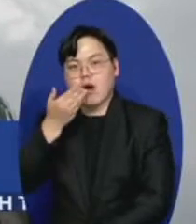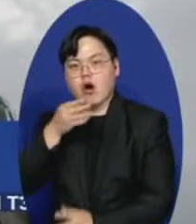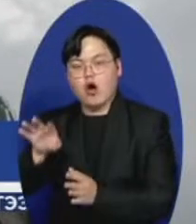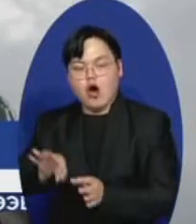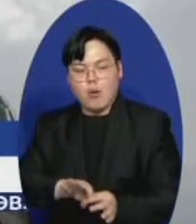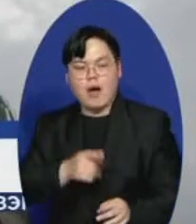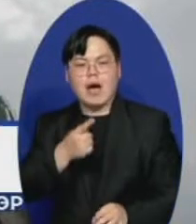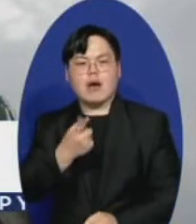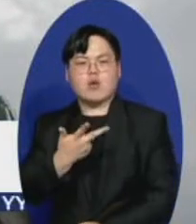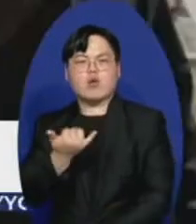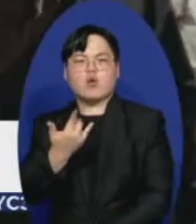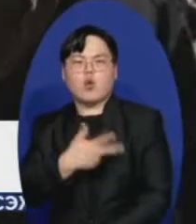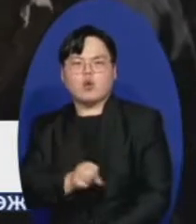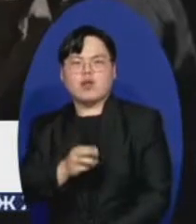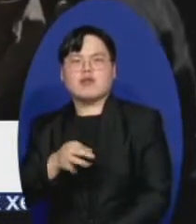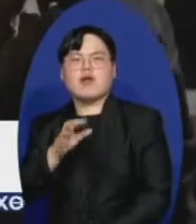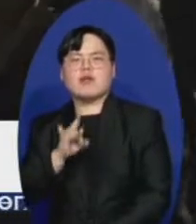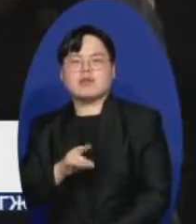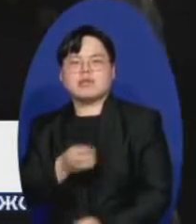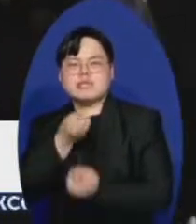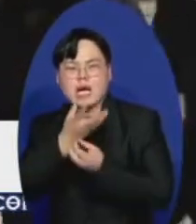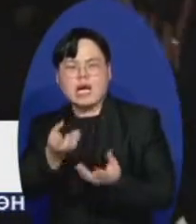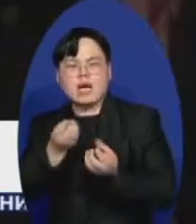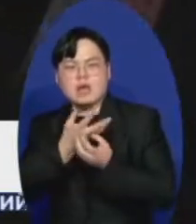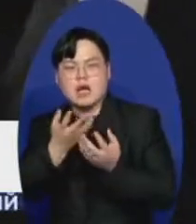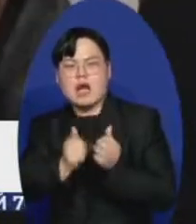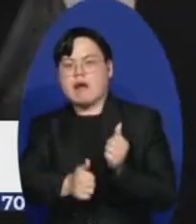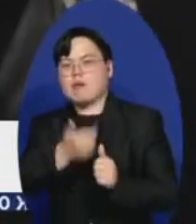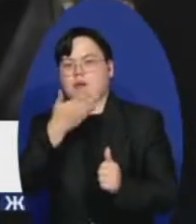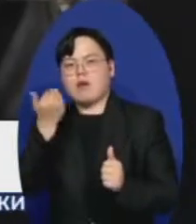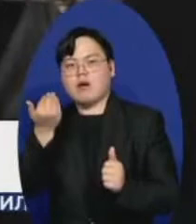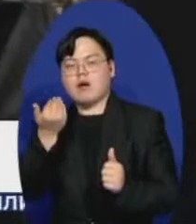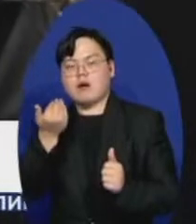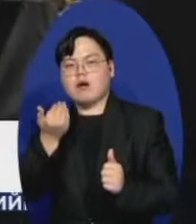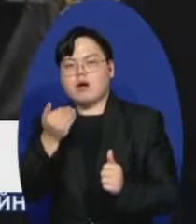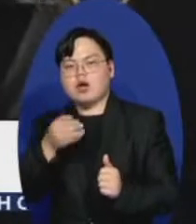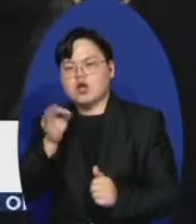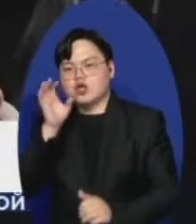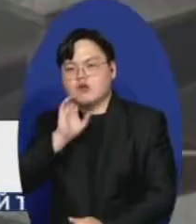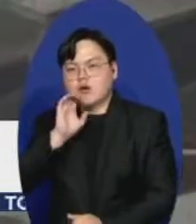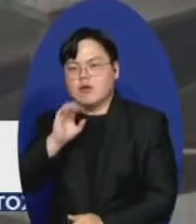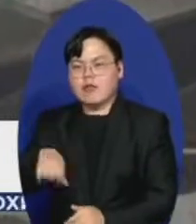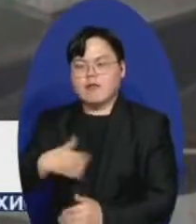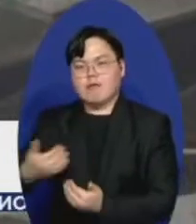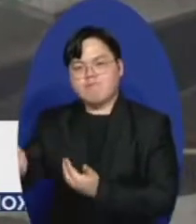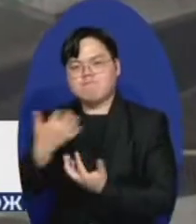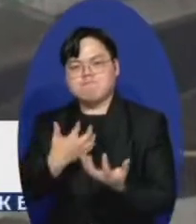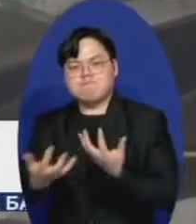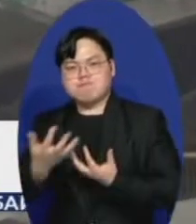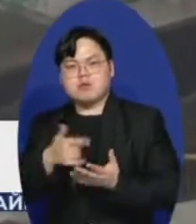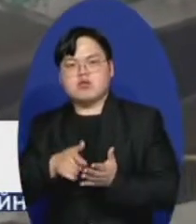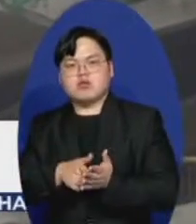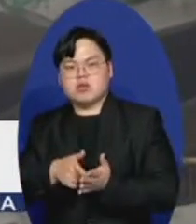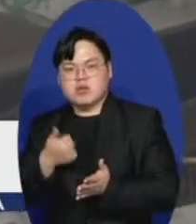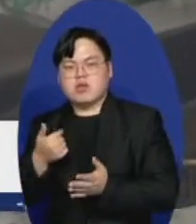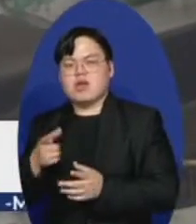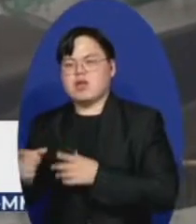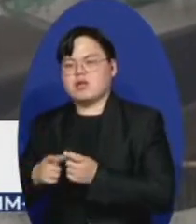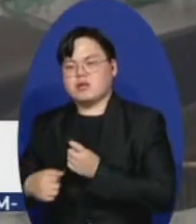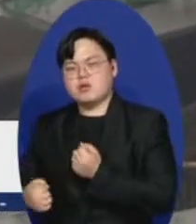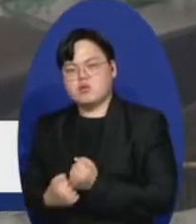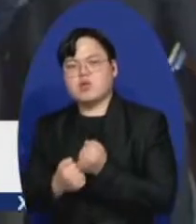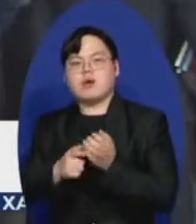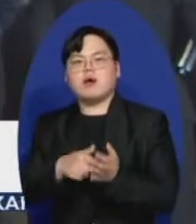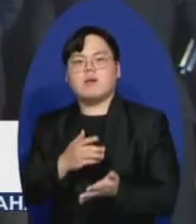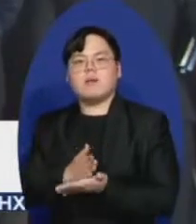болоогүй байгаагаас 13 удаагийн тендер амжилтгүй олжээ. Тиймээс төсөлд оролцох байгууллагуудын сонирхлыг нэмэгдүүлэх эдийн засгийн хөшүүрэг хэрэгтэй байгааг мэдрэлийн